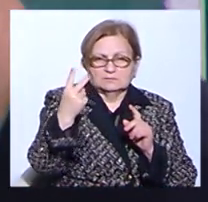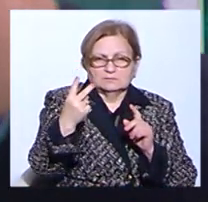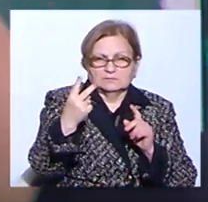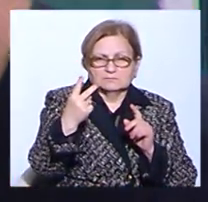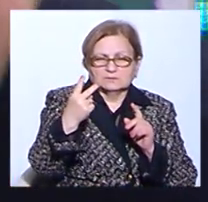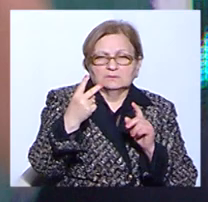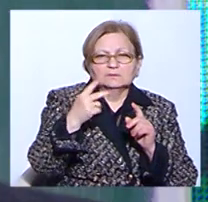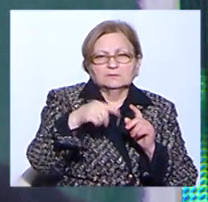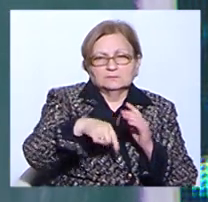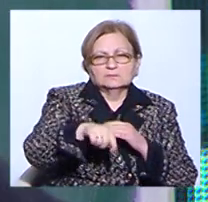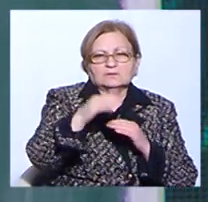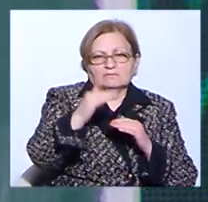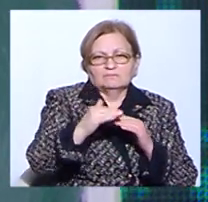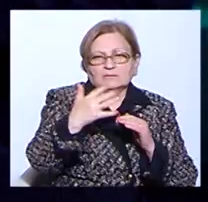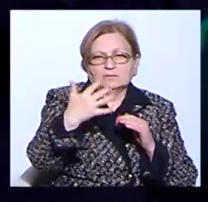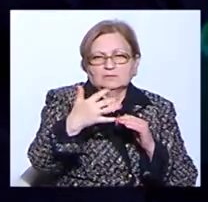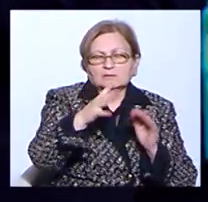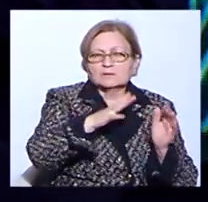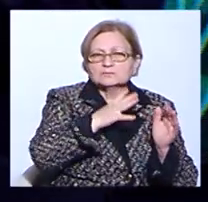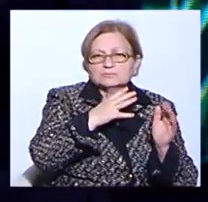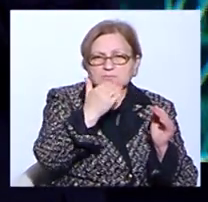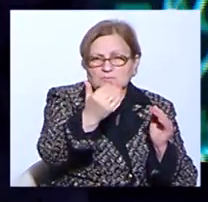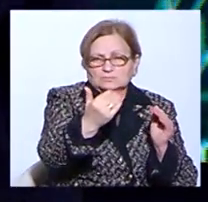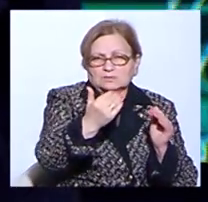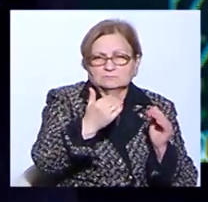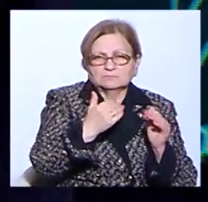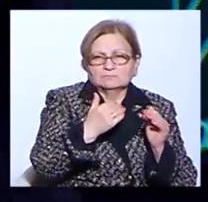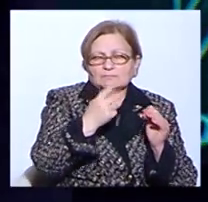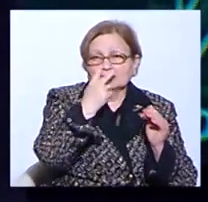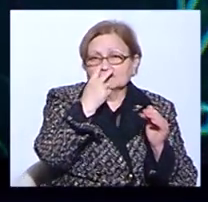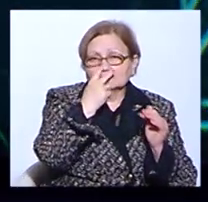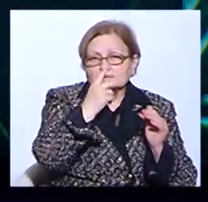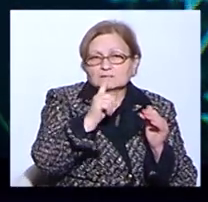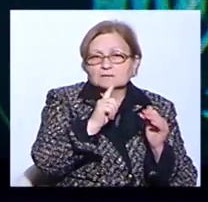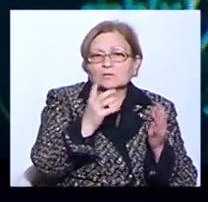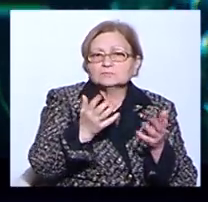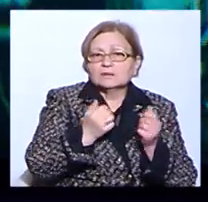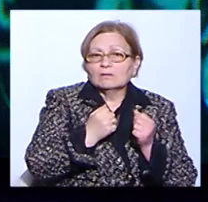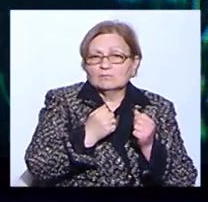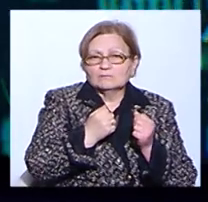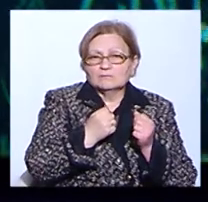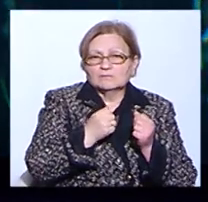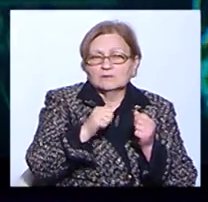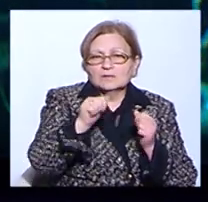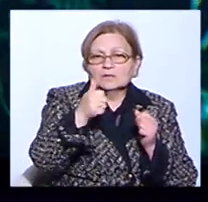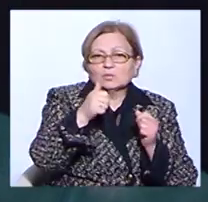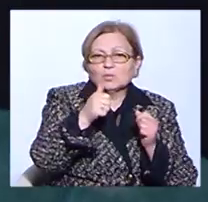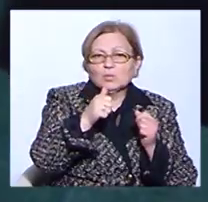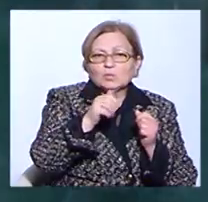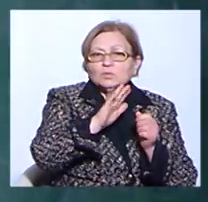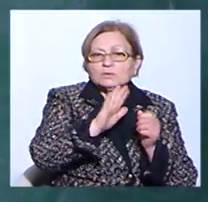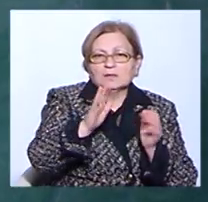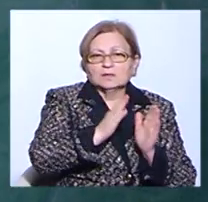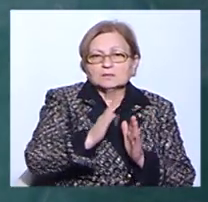და ნიშნაში დაეწეროს ის რაც ქონდა წილას. აბა ნახოთ რა უნდა მივიღო მაშინ როგორი არაწესიერი